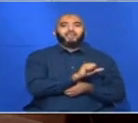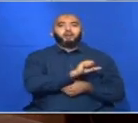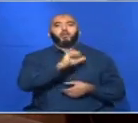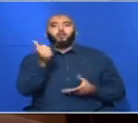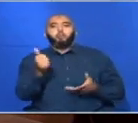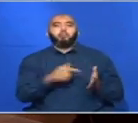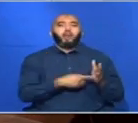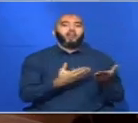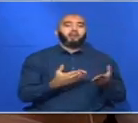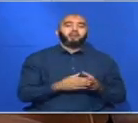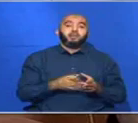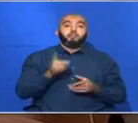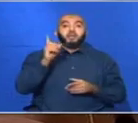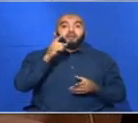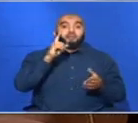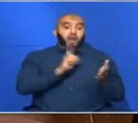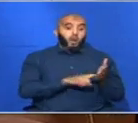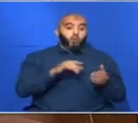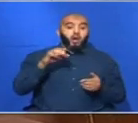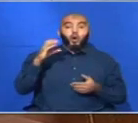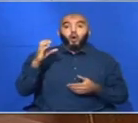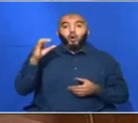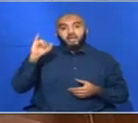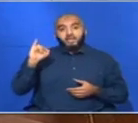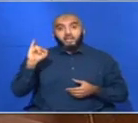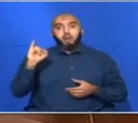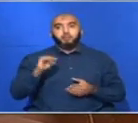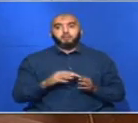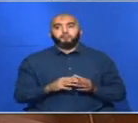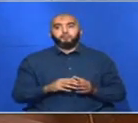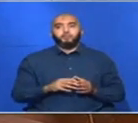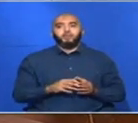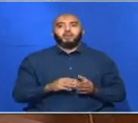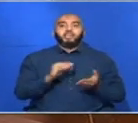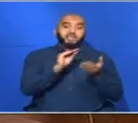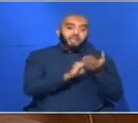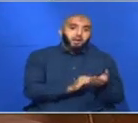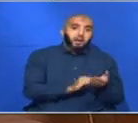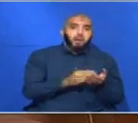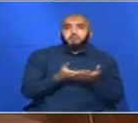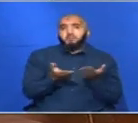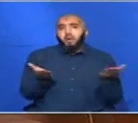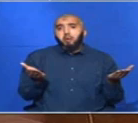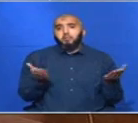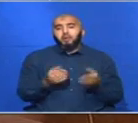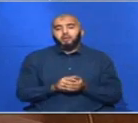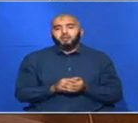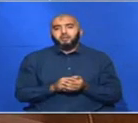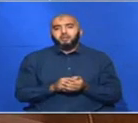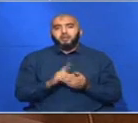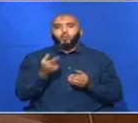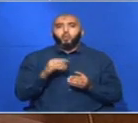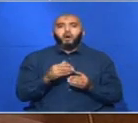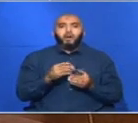فرضه الشارع الشارع فرض مجرد صدقه بسيطه مقدارها مد